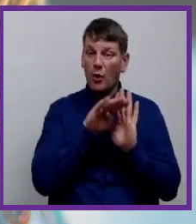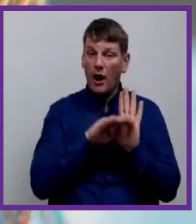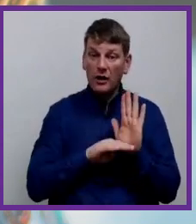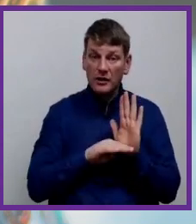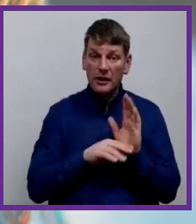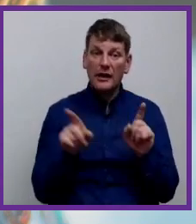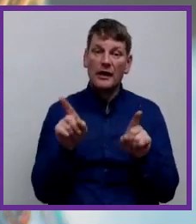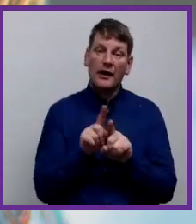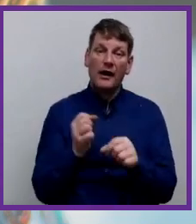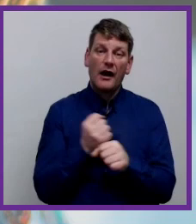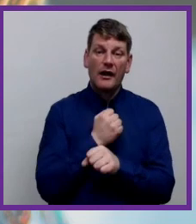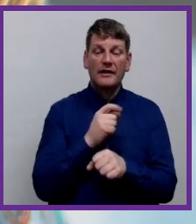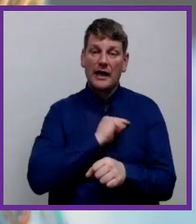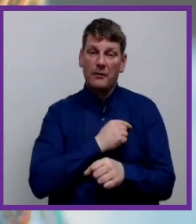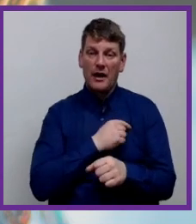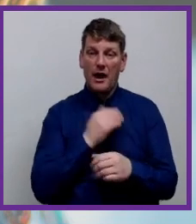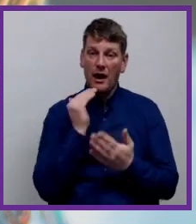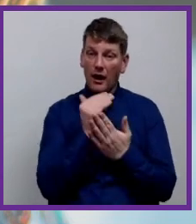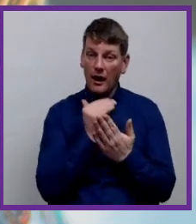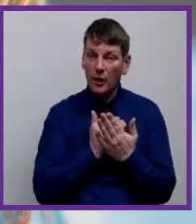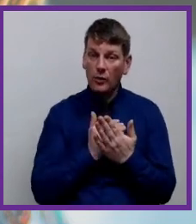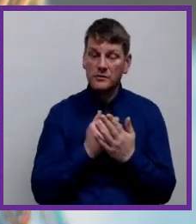gan krimināla likums, gan arī